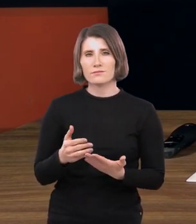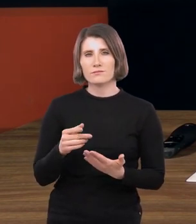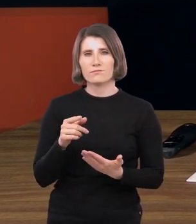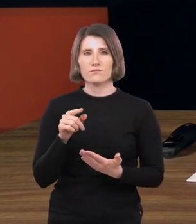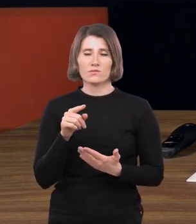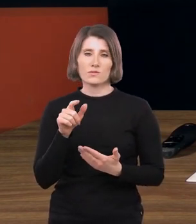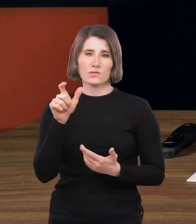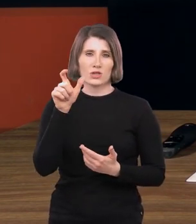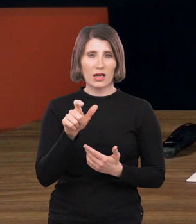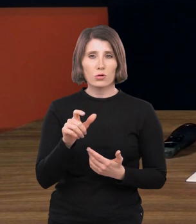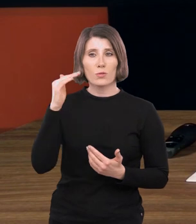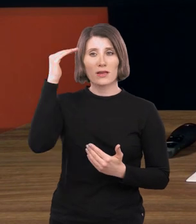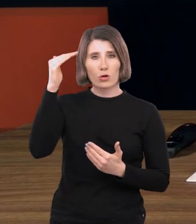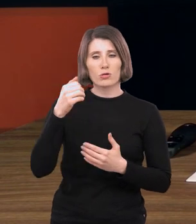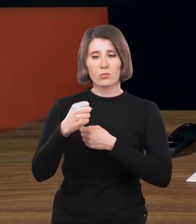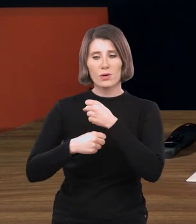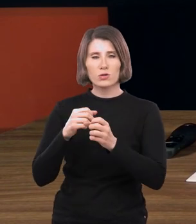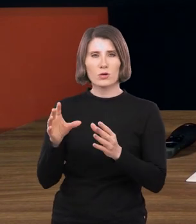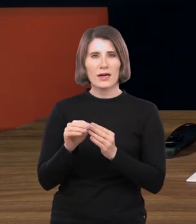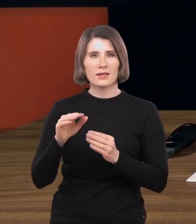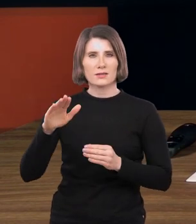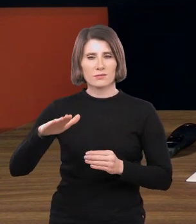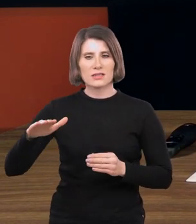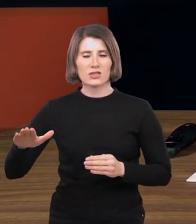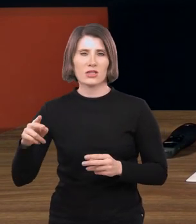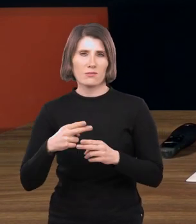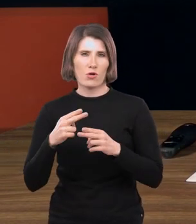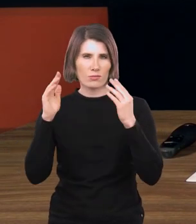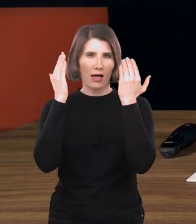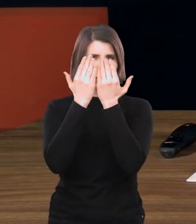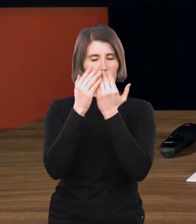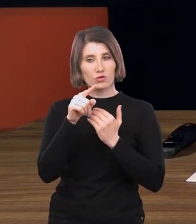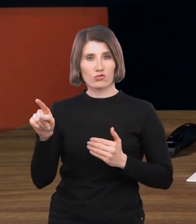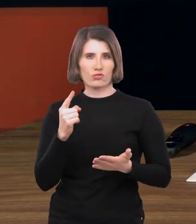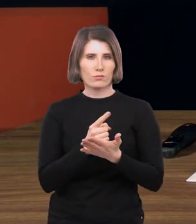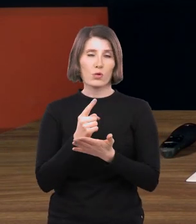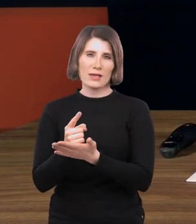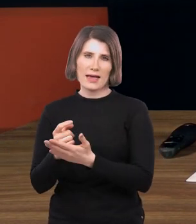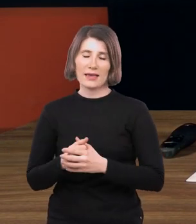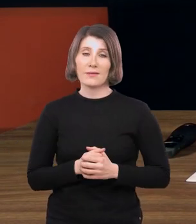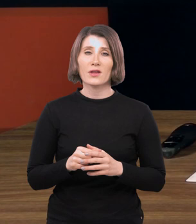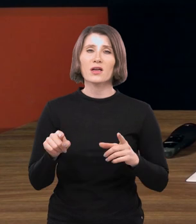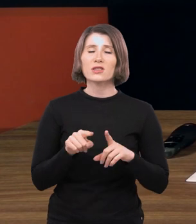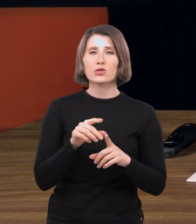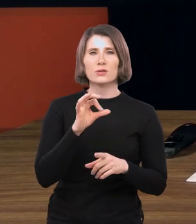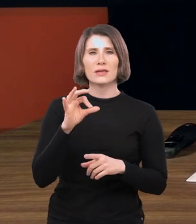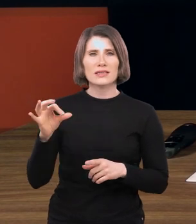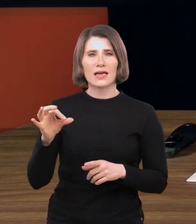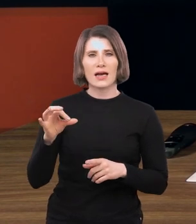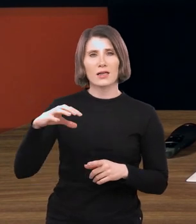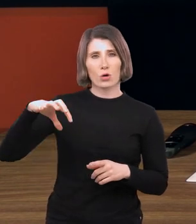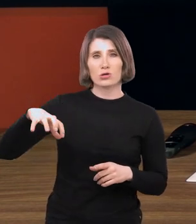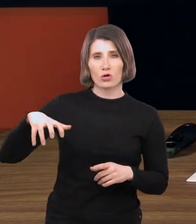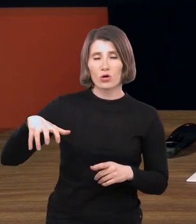z dzieckiem ze spektrum zaburzeń autystycznych. Są specjalne ośrodki,